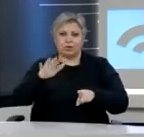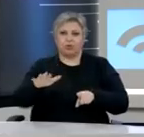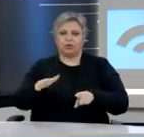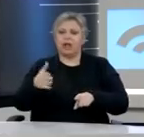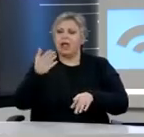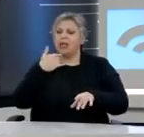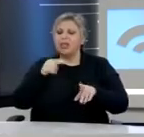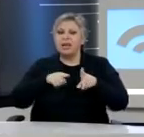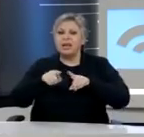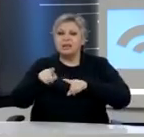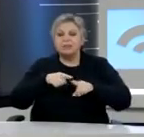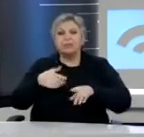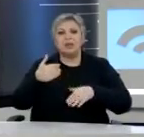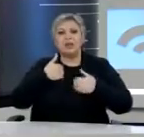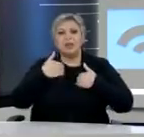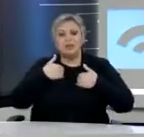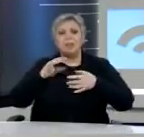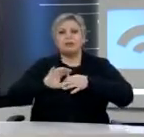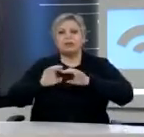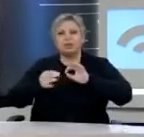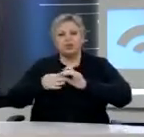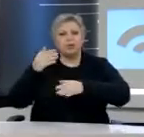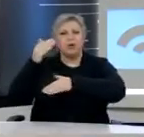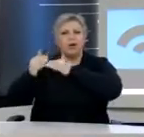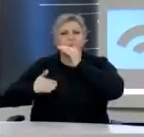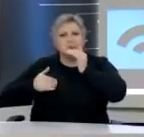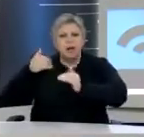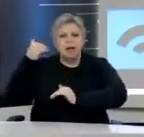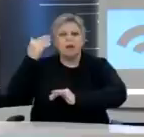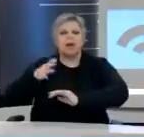με τη δική μας κουλτούρα, με τη δική μας παράδοση.